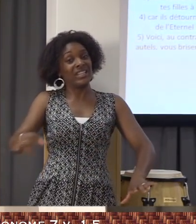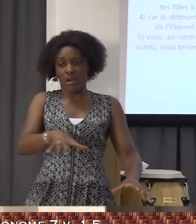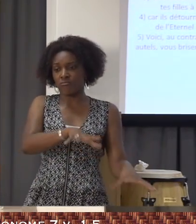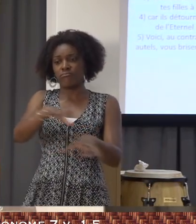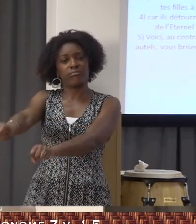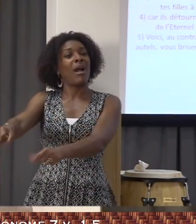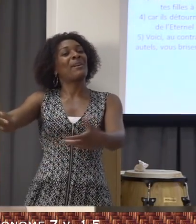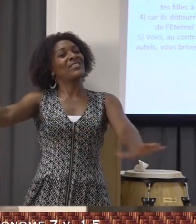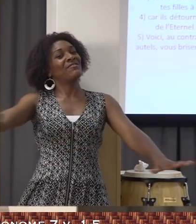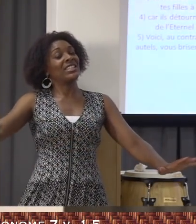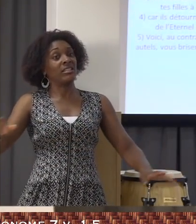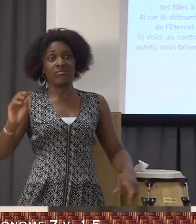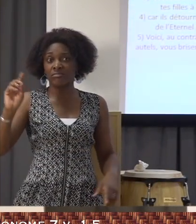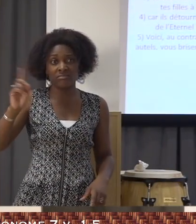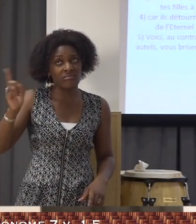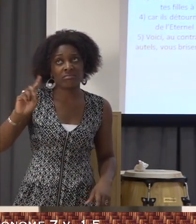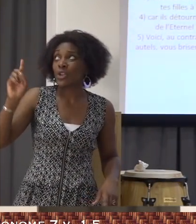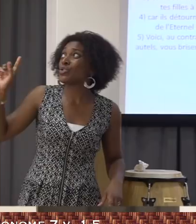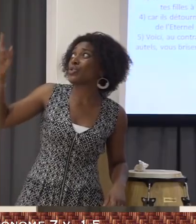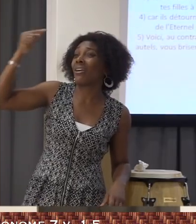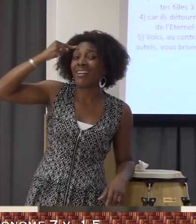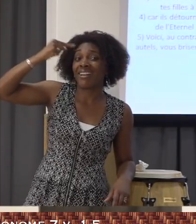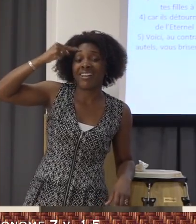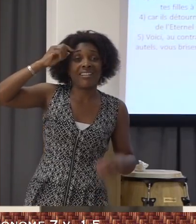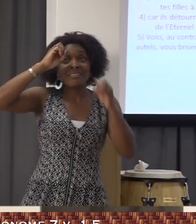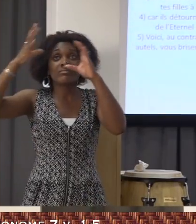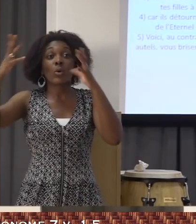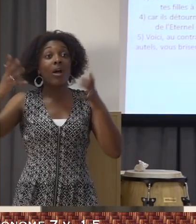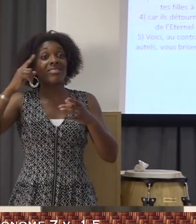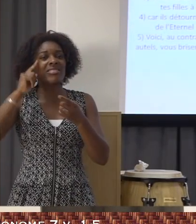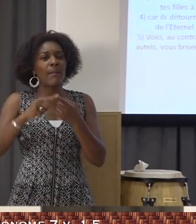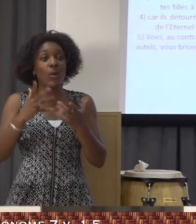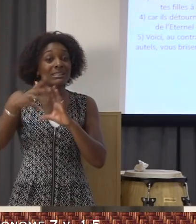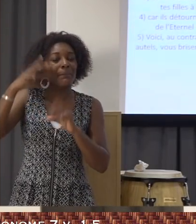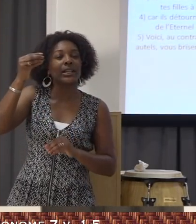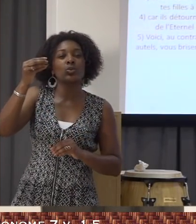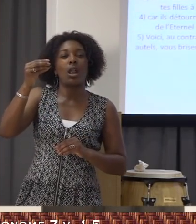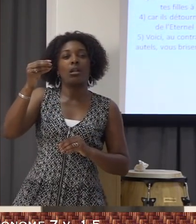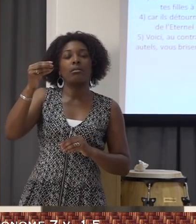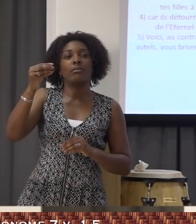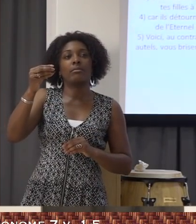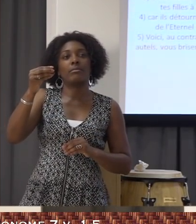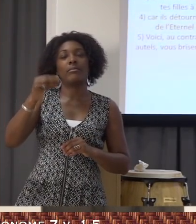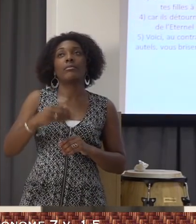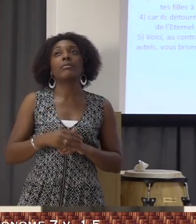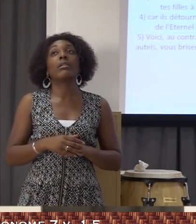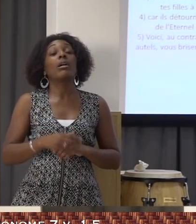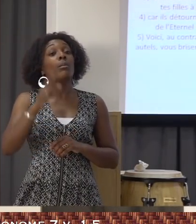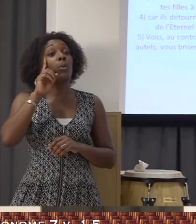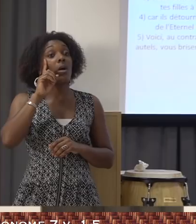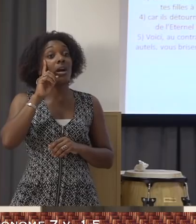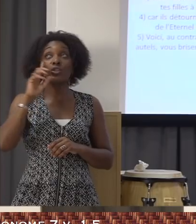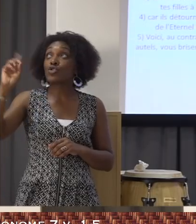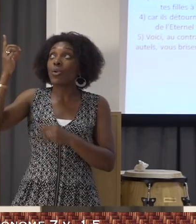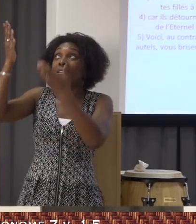terres, mais la vision de Dieu a aussi une dimension spirituelle, car Dieu